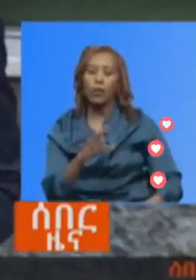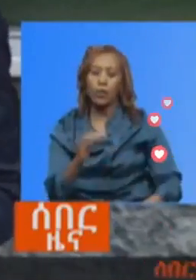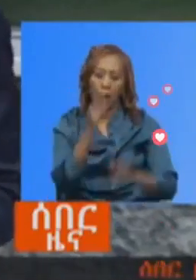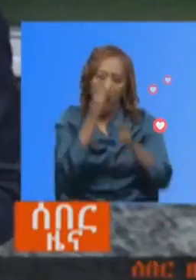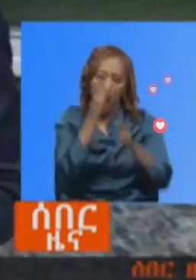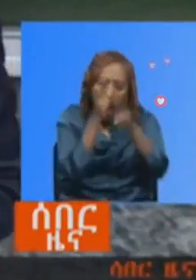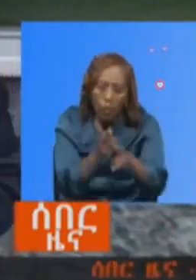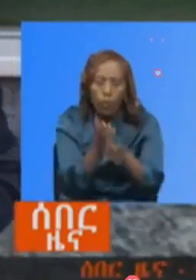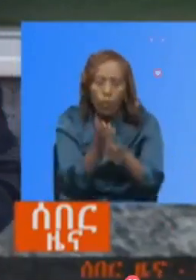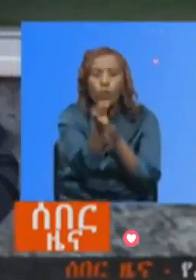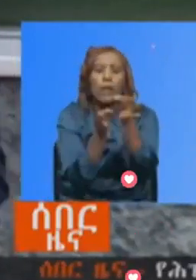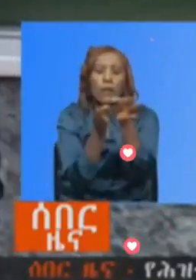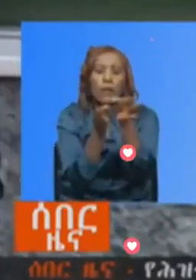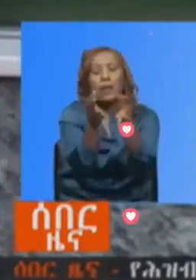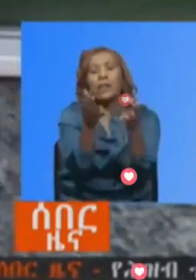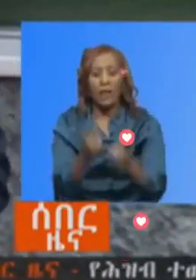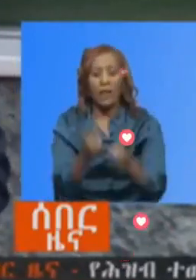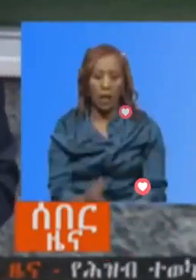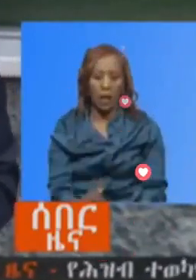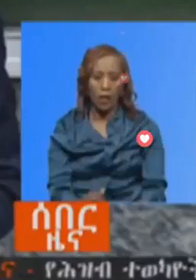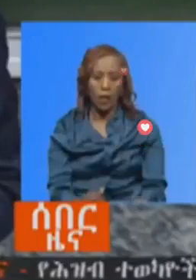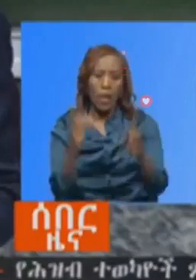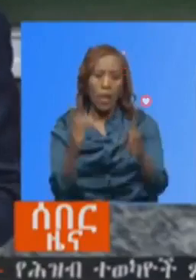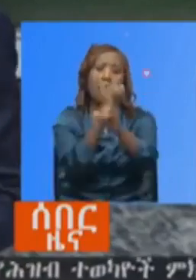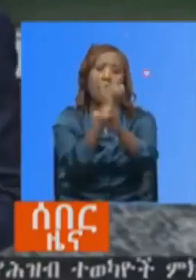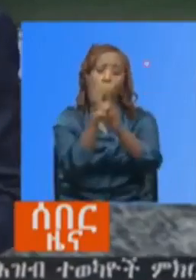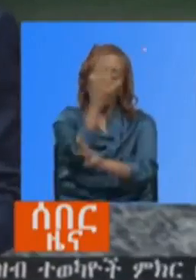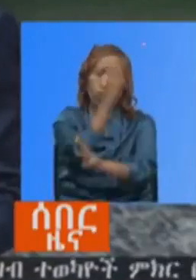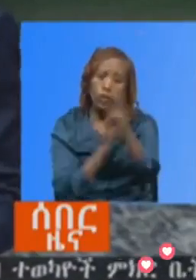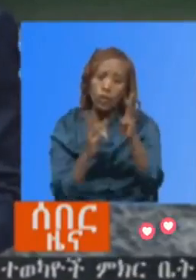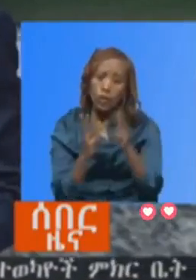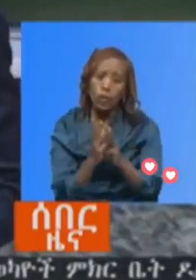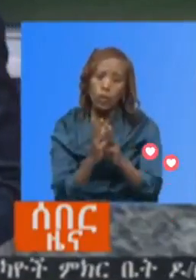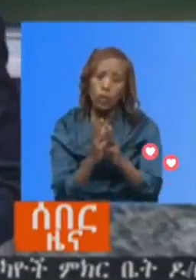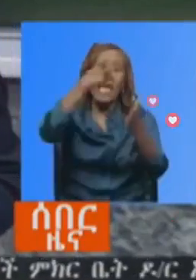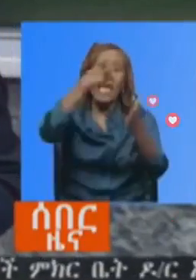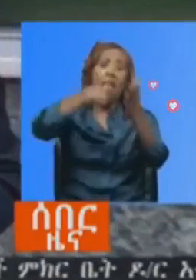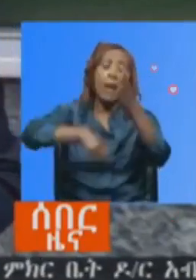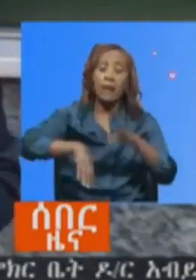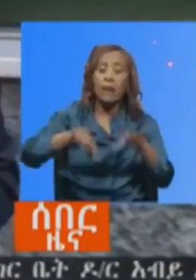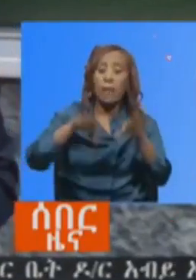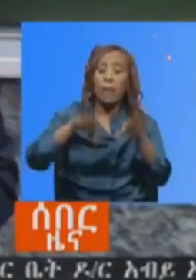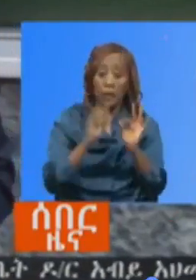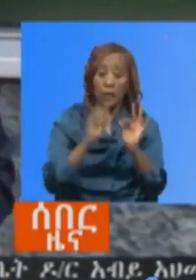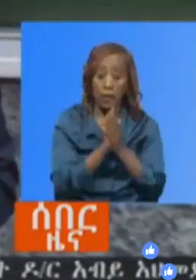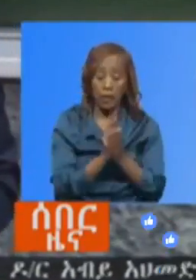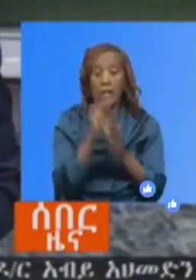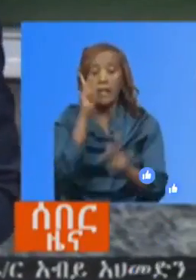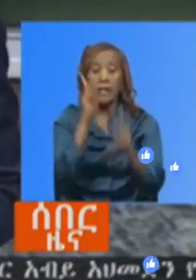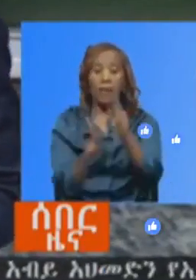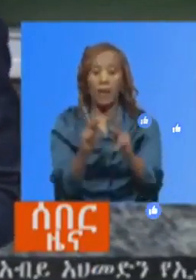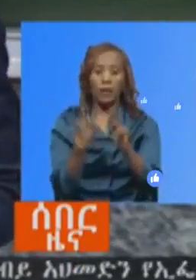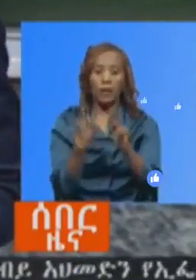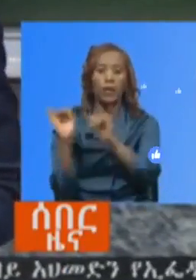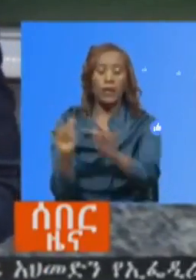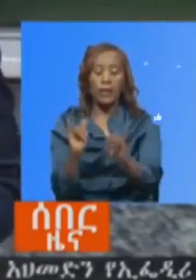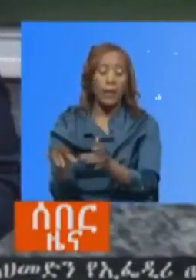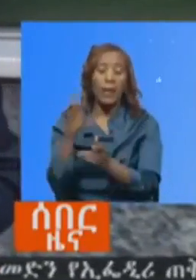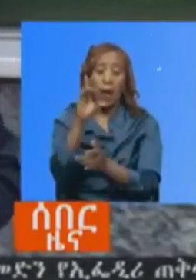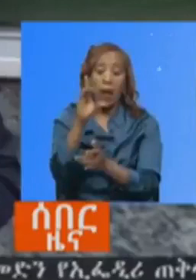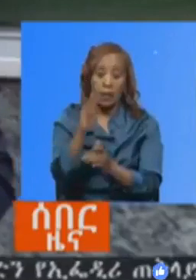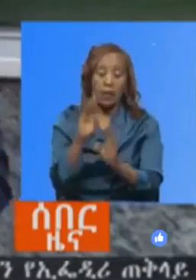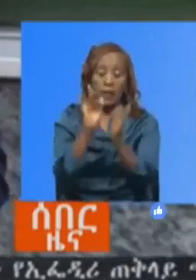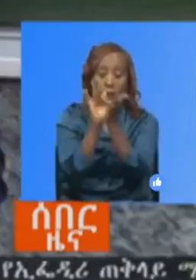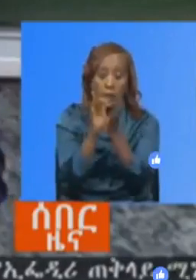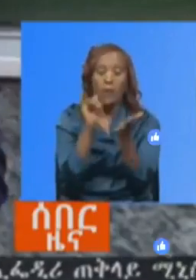አክብሮት ለመግለጽ እፈልጋለሁ። ለተፈጠሩት ችግሮች እልባት በማበጀት ህዝባችንን እንደምንክስም ጭምር